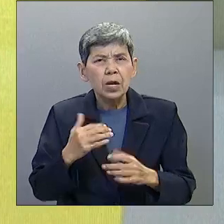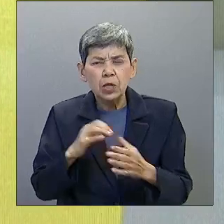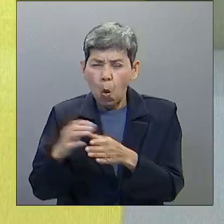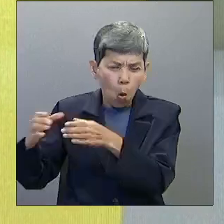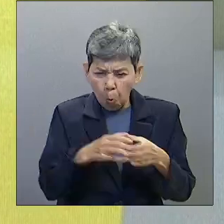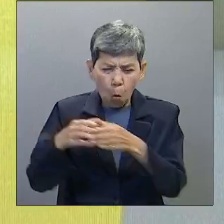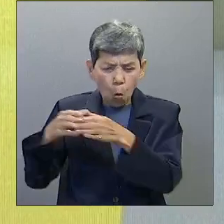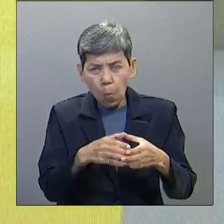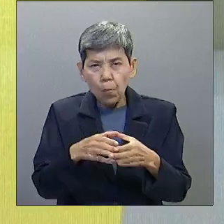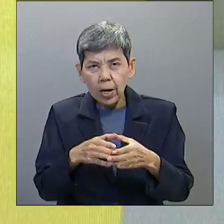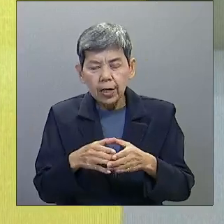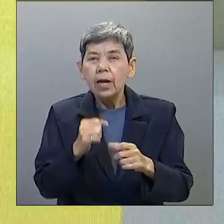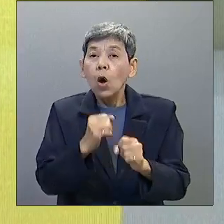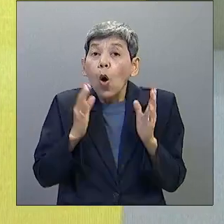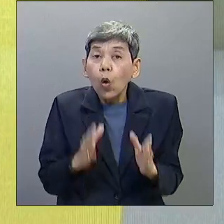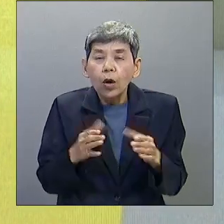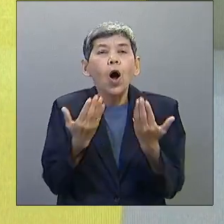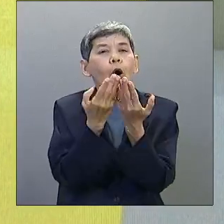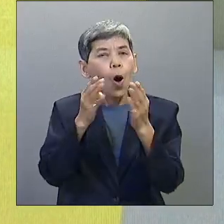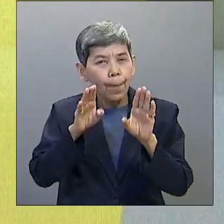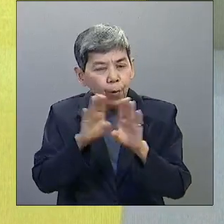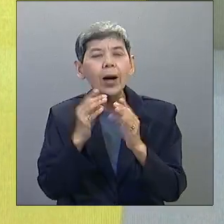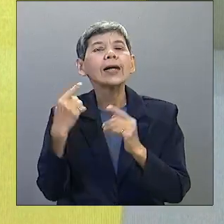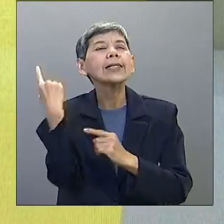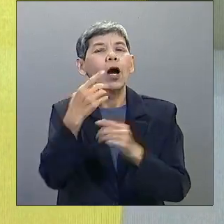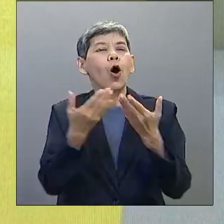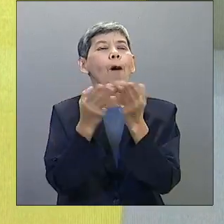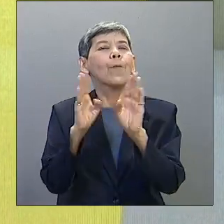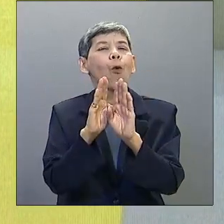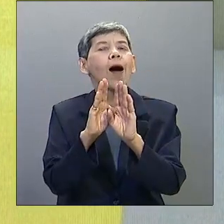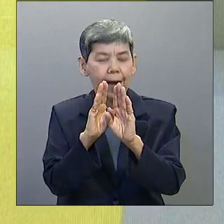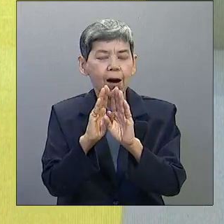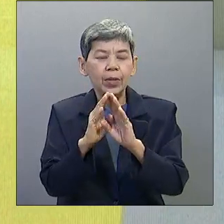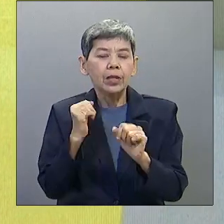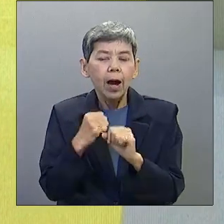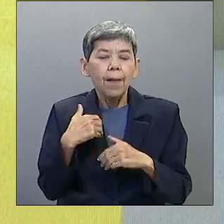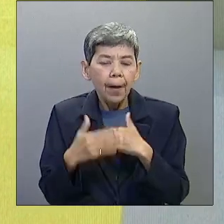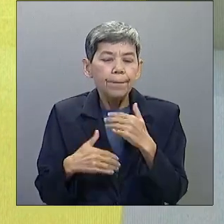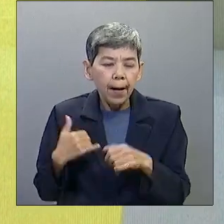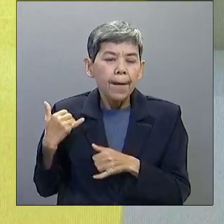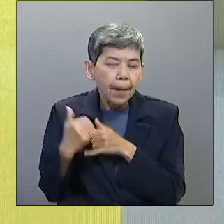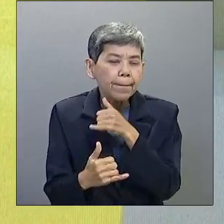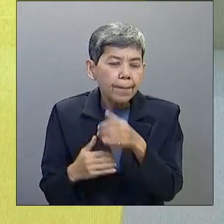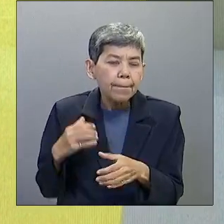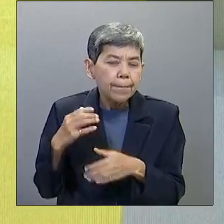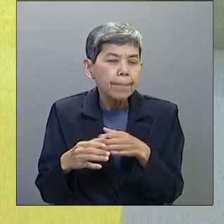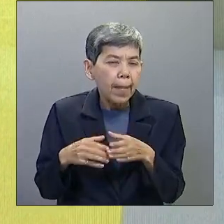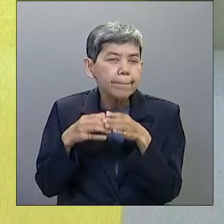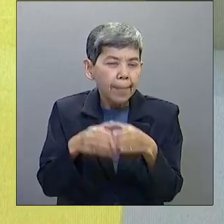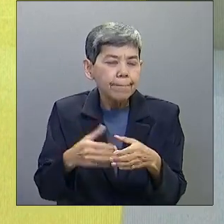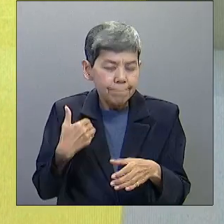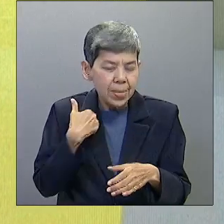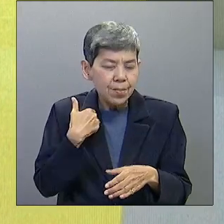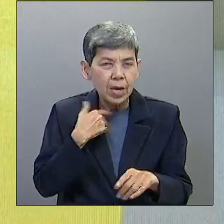ปทัวร์เพราะเขาอนุญาตให้คนที่มาเป็นครอบครัวคือมาเที่ยวกันเองก่อนค่อยๆทยอยมาทีละนิดทีละนิดแต่ว่าวันนี้เนี่ยอาจจะมีหล